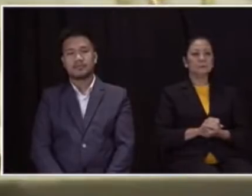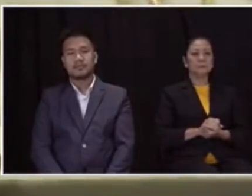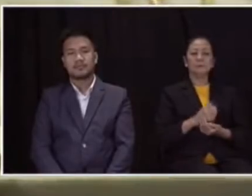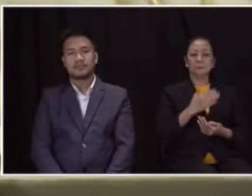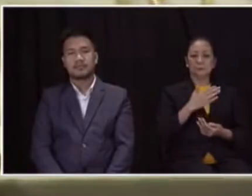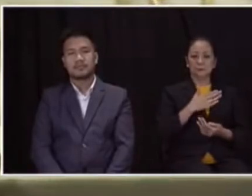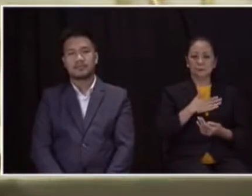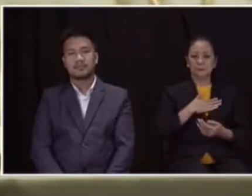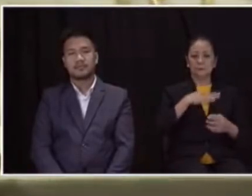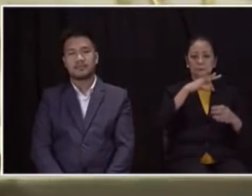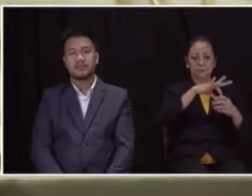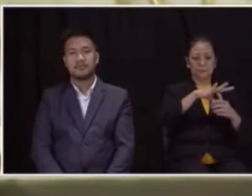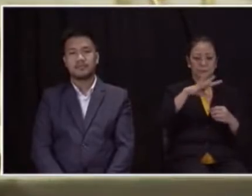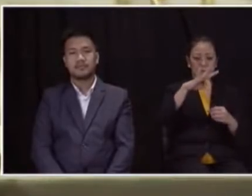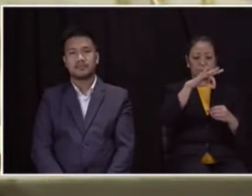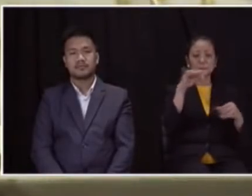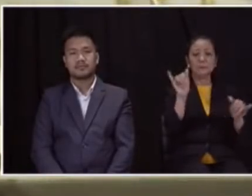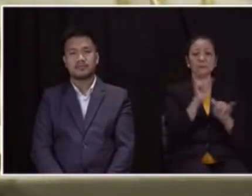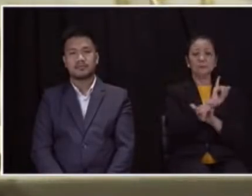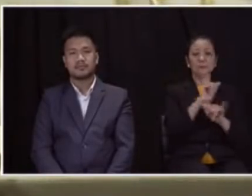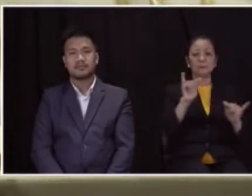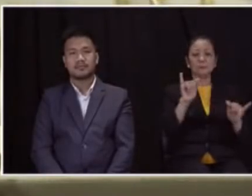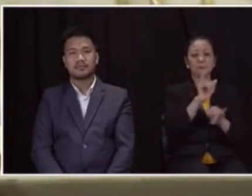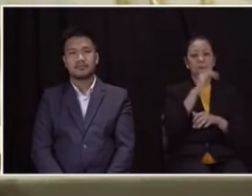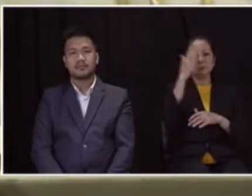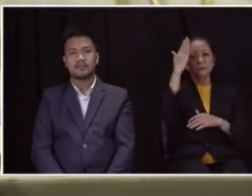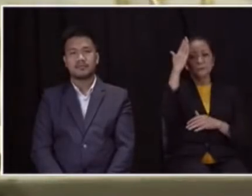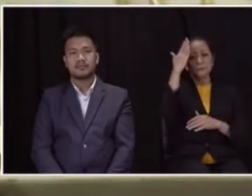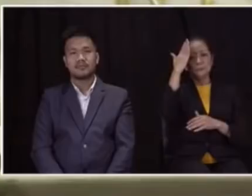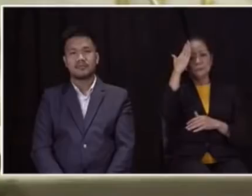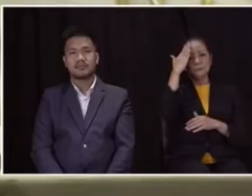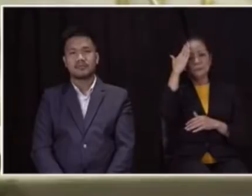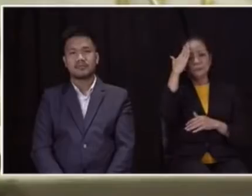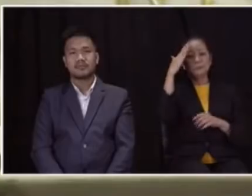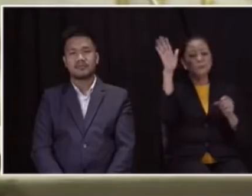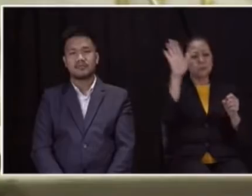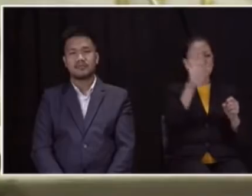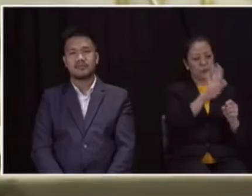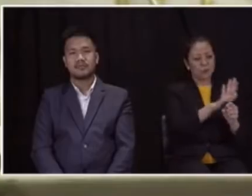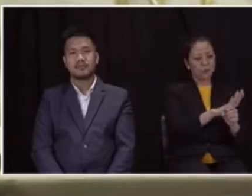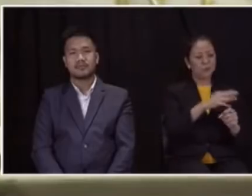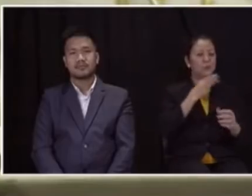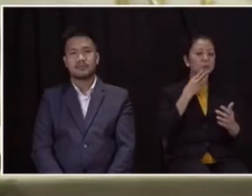My soul also you knew full well,